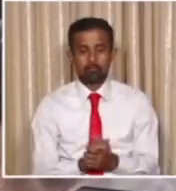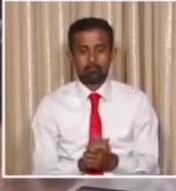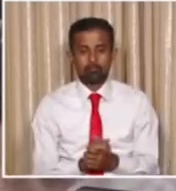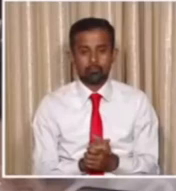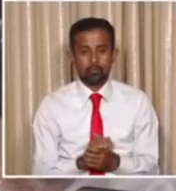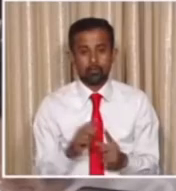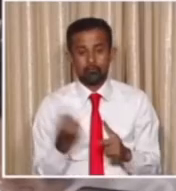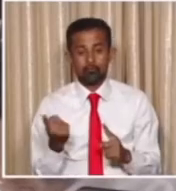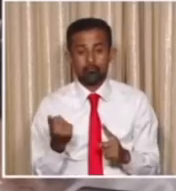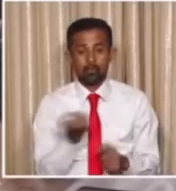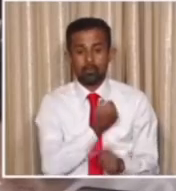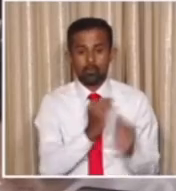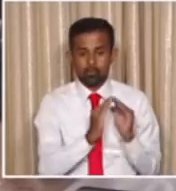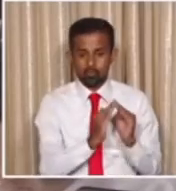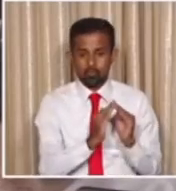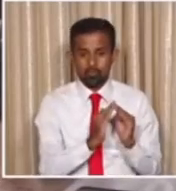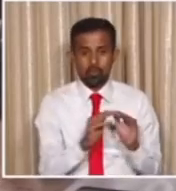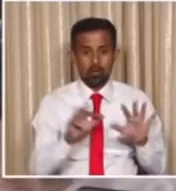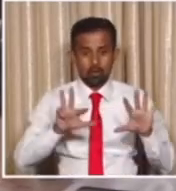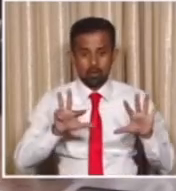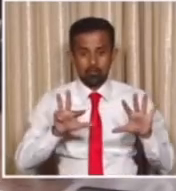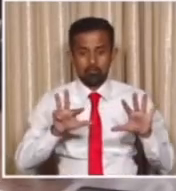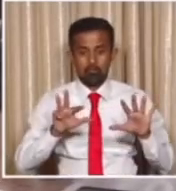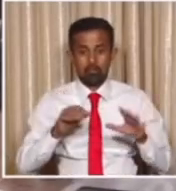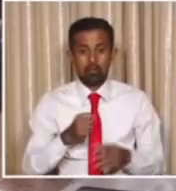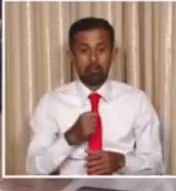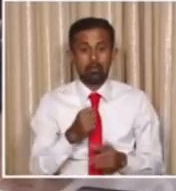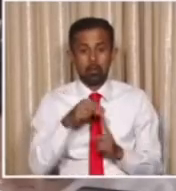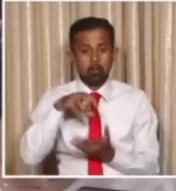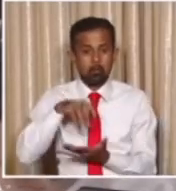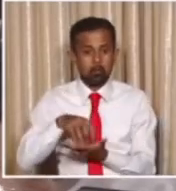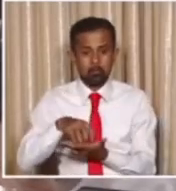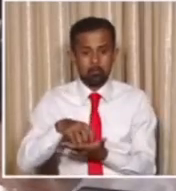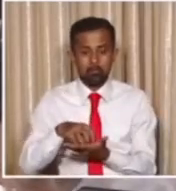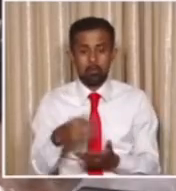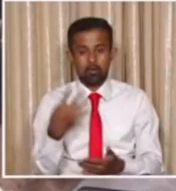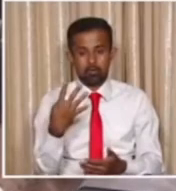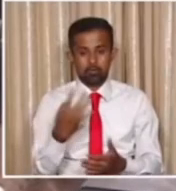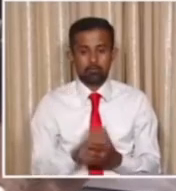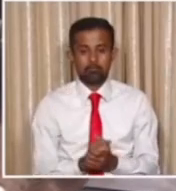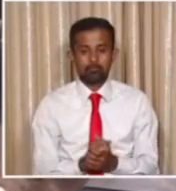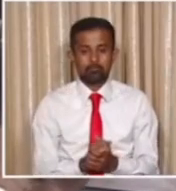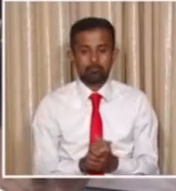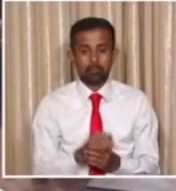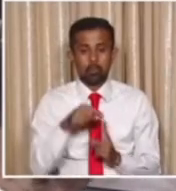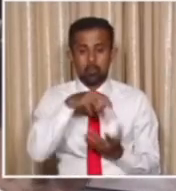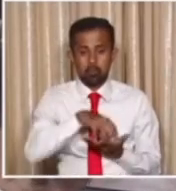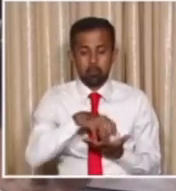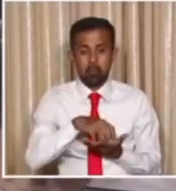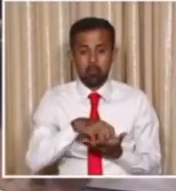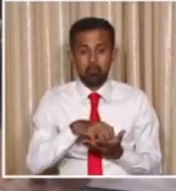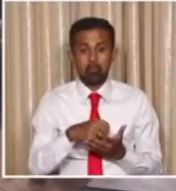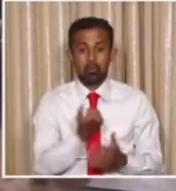අද ස්පෙෂලයිස් හොස්පිටල්ස් 9යි ලයින් මිනිස්ට්‍රී එකේ, ප්‍රොවින්ෂල් එකේ 4යි. ප්‍රොවින්ෂල්